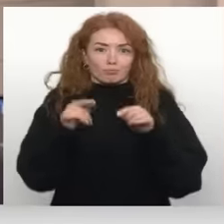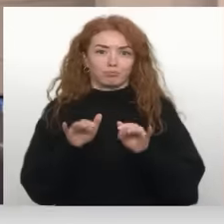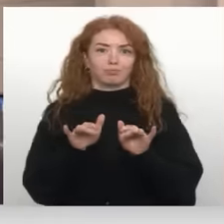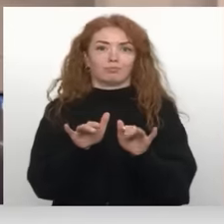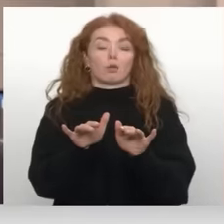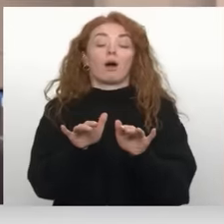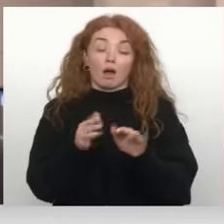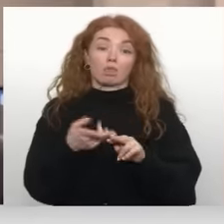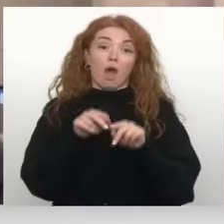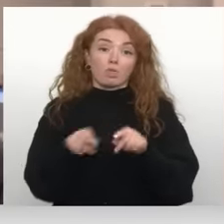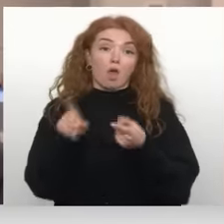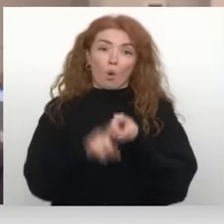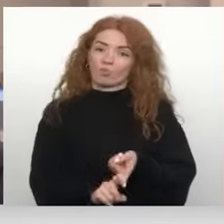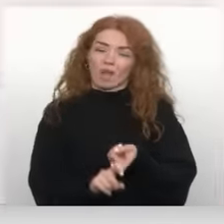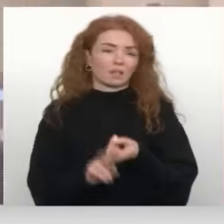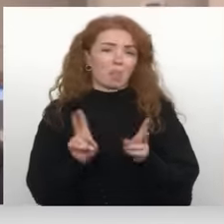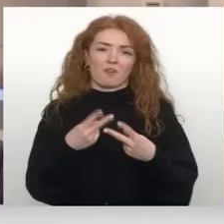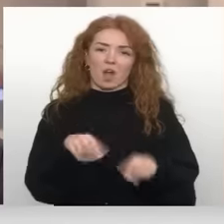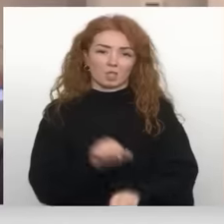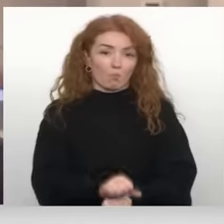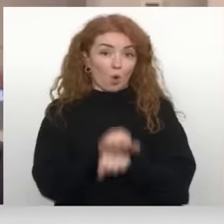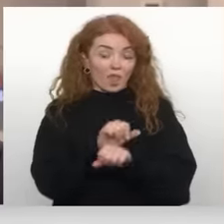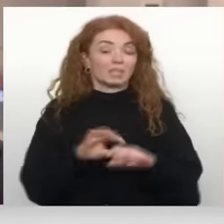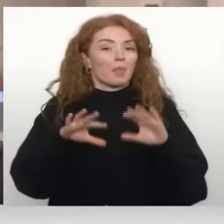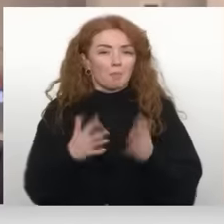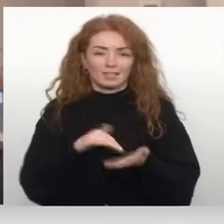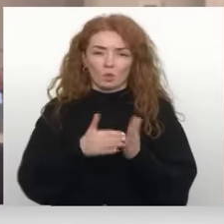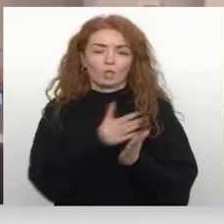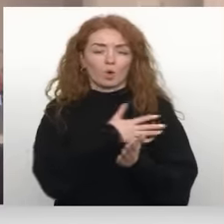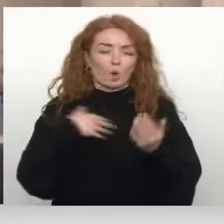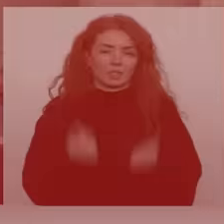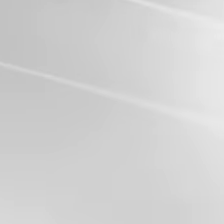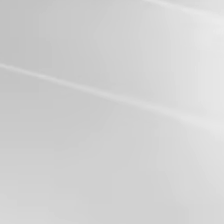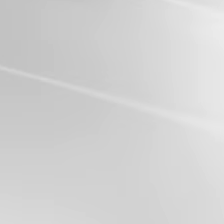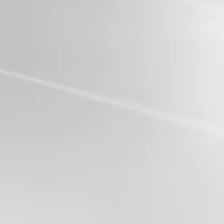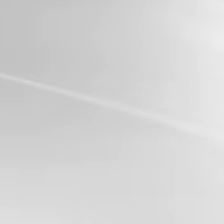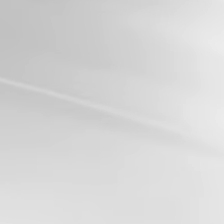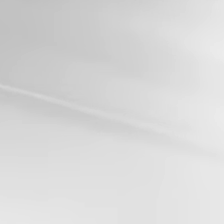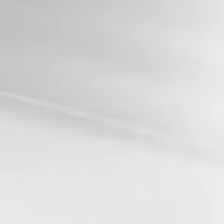to tādā kontekstā viņš nebija nepieciešams, bet situācija ļoti smaga lauksaimniecībā.